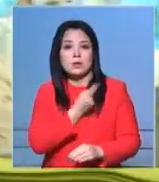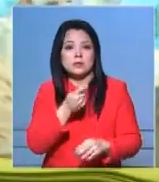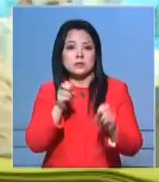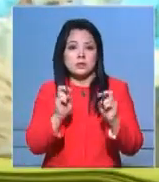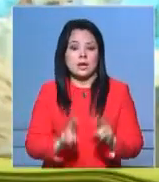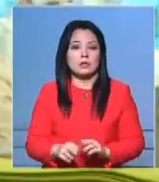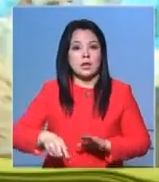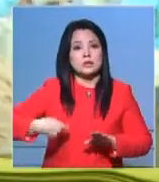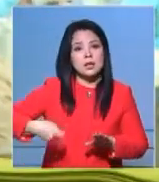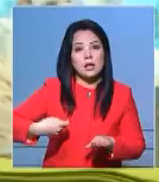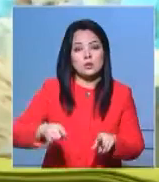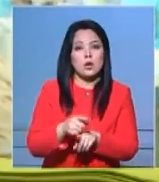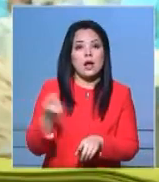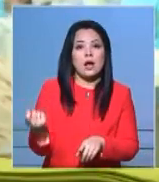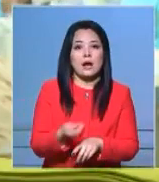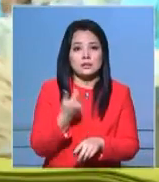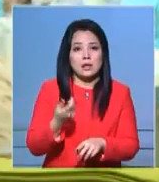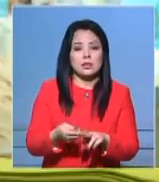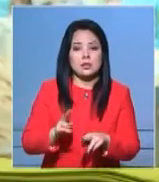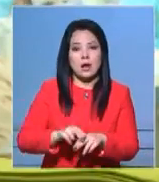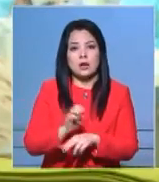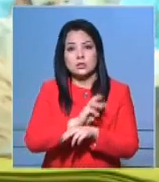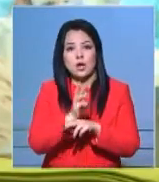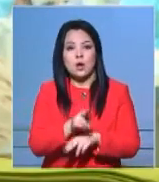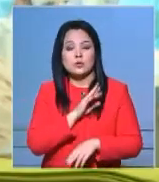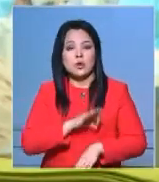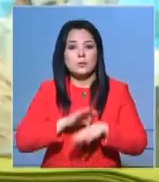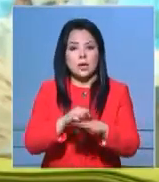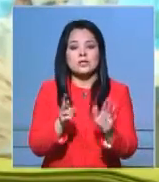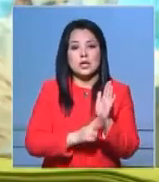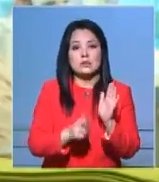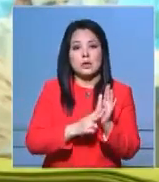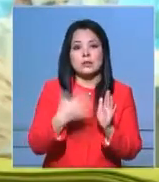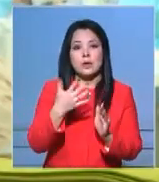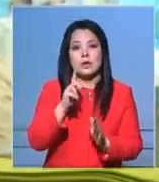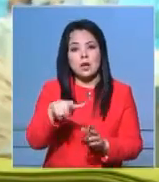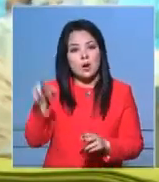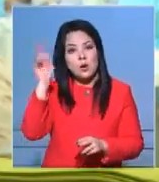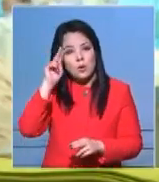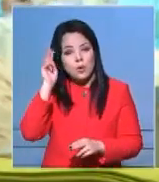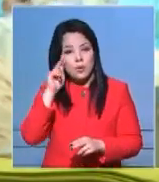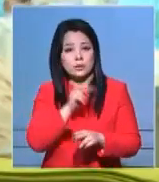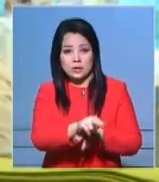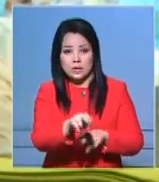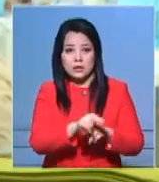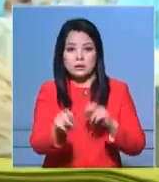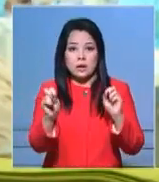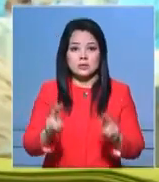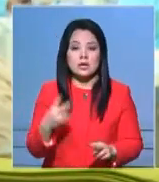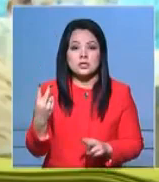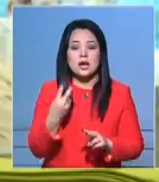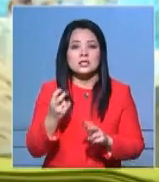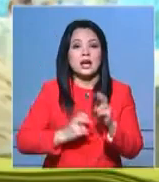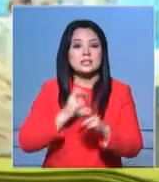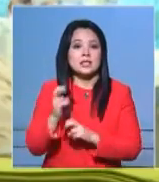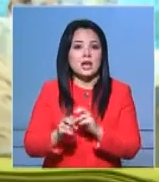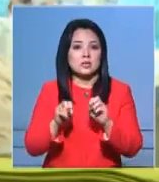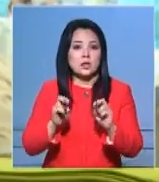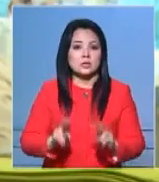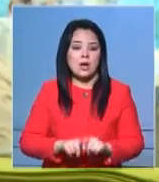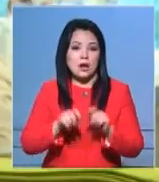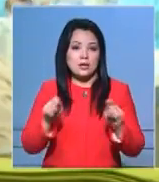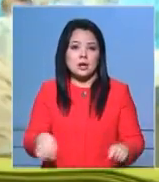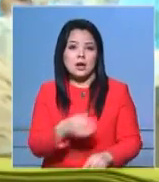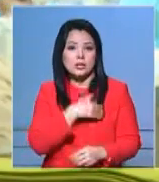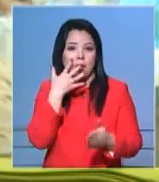Алдағы уақытта біз жұмыспен қамту орталығы арқылы тағы 75 адамды оқытып, екінші цехымызды толық іске қоспақпыз. Яғни өзекті мәселе